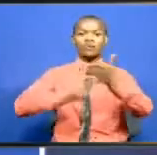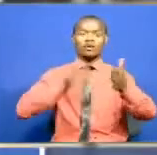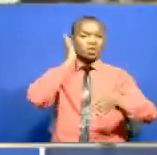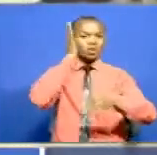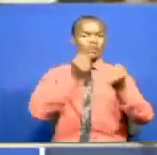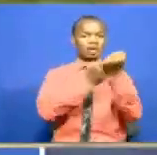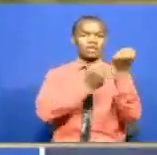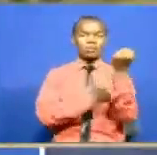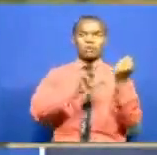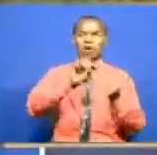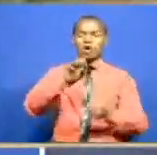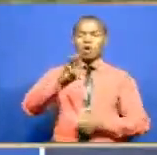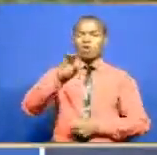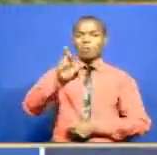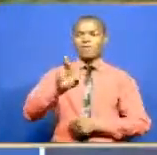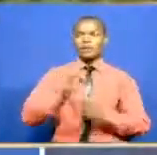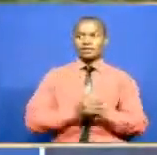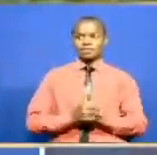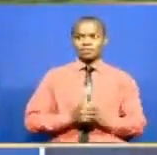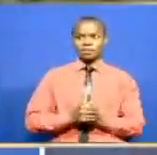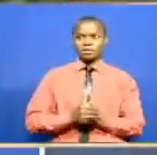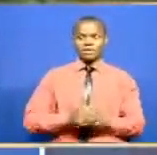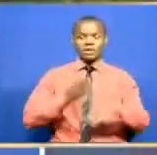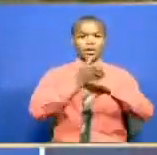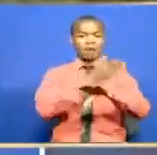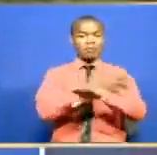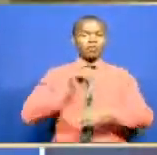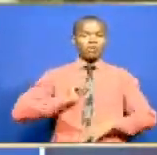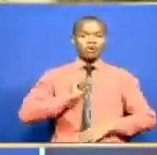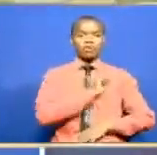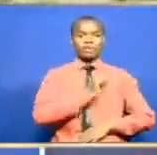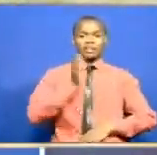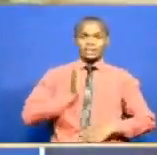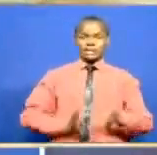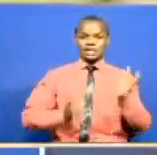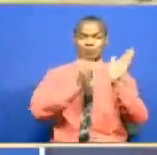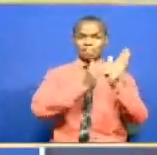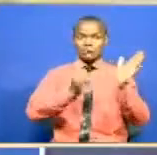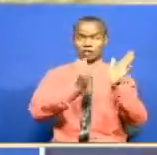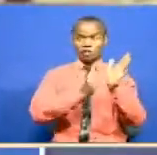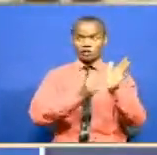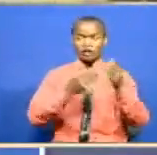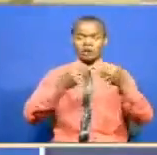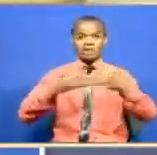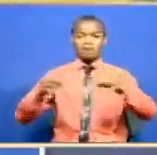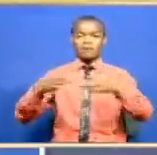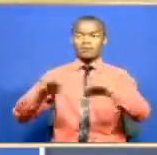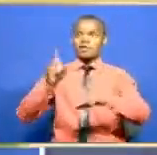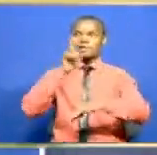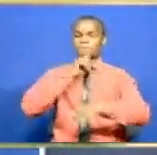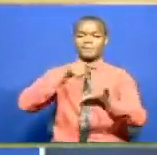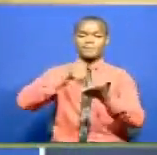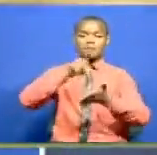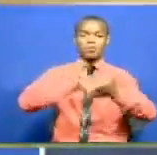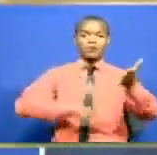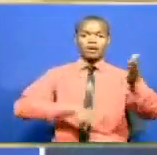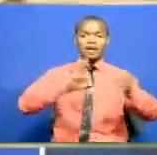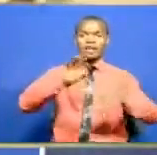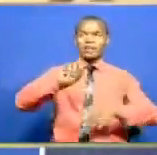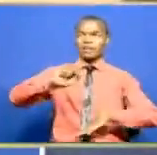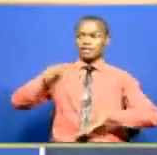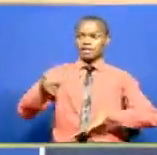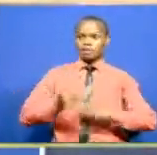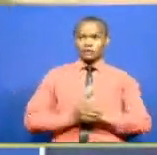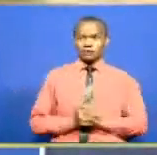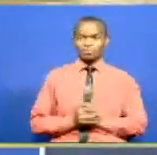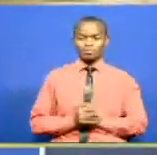chama cha ODM. Na aliyekuwa seneta wa Machakos Johnson Muthama ameachiliwa huru kwa dhamani ya shilingi 30,000 pesa